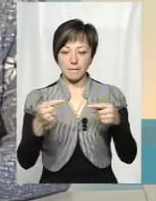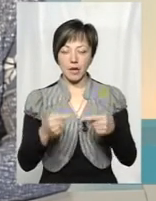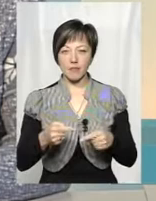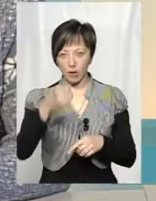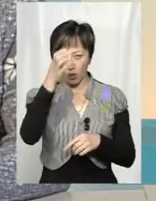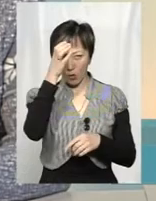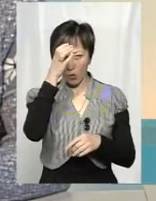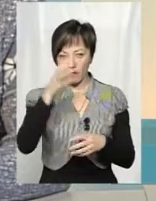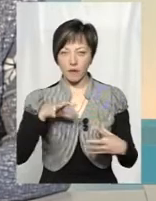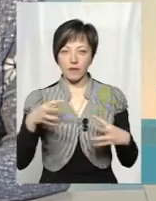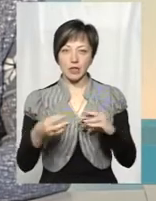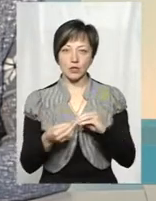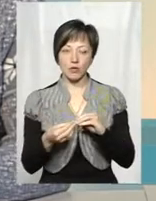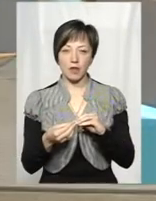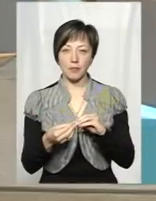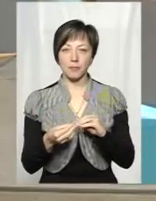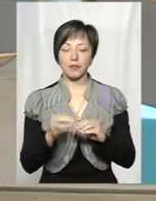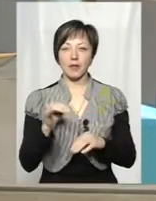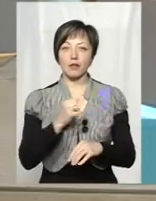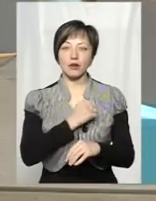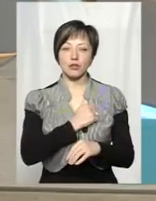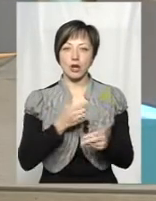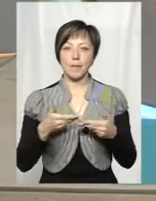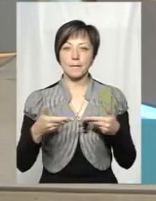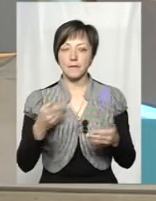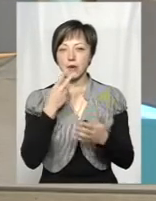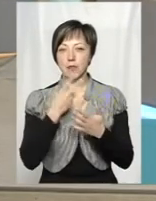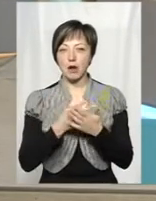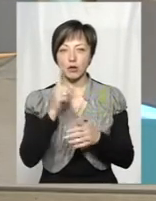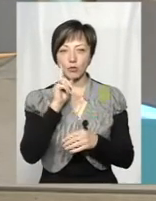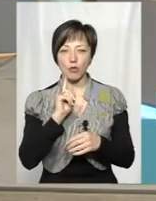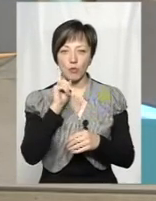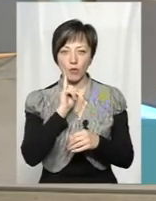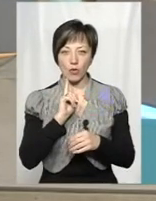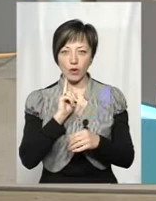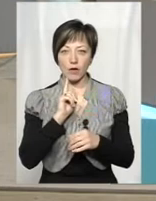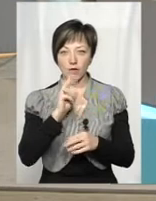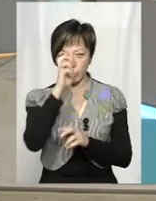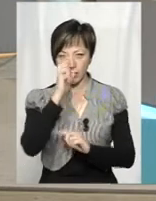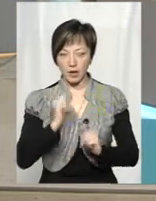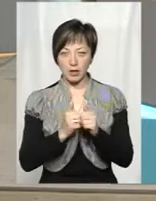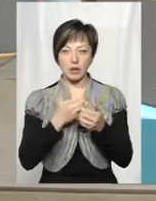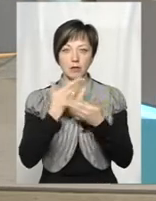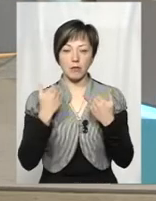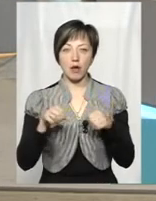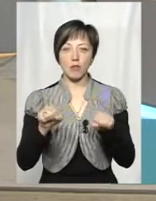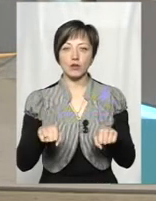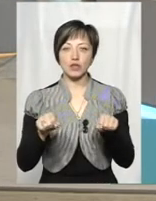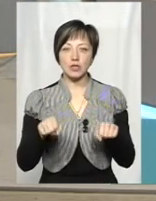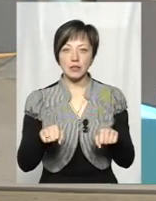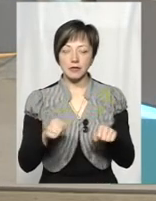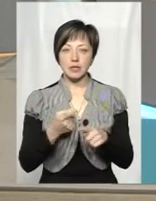наукові висновки. Ну, а на жаль, ми бачимо, що поки в країні нема можливості